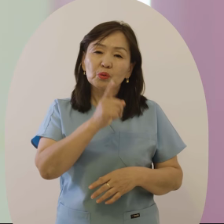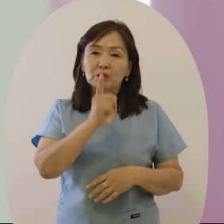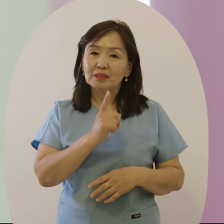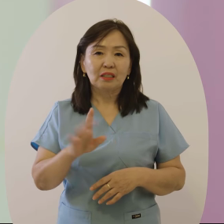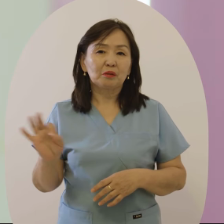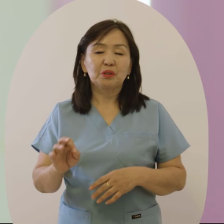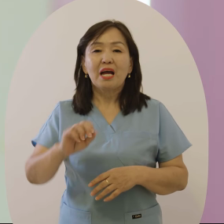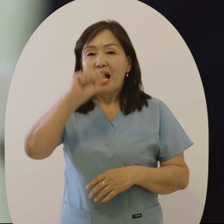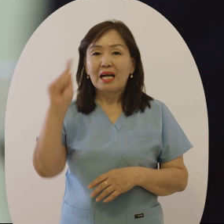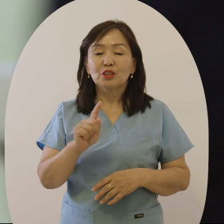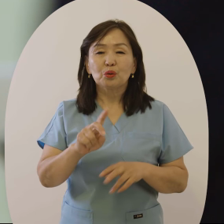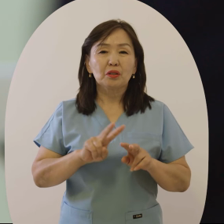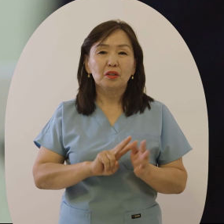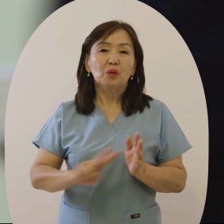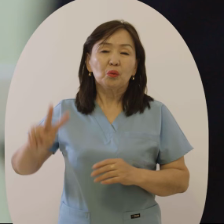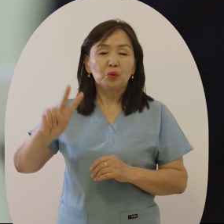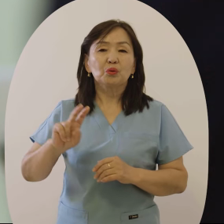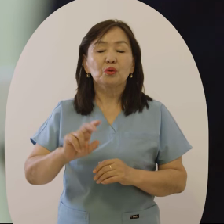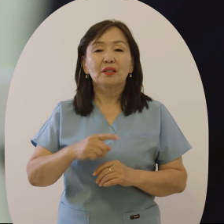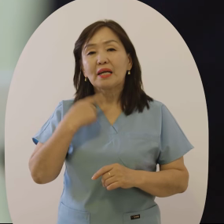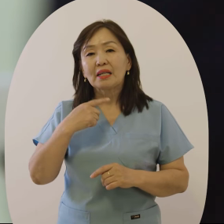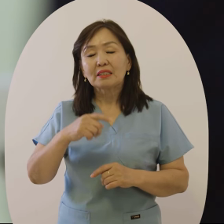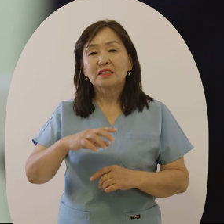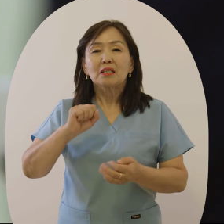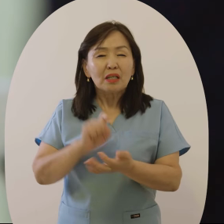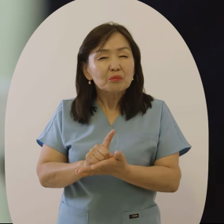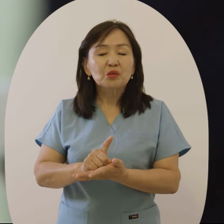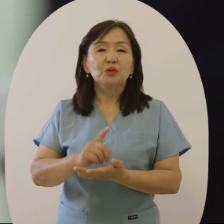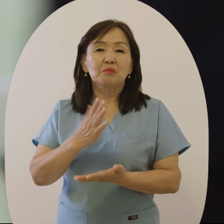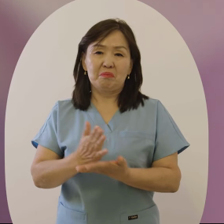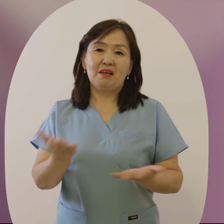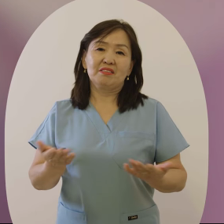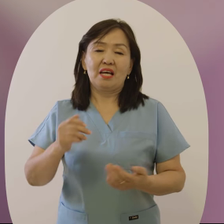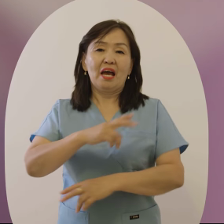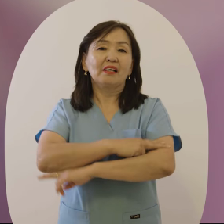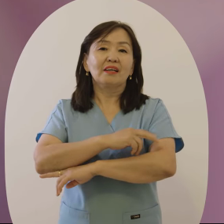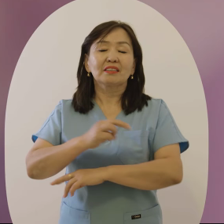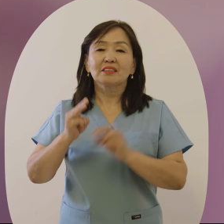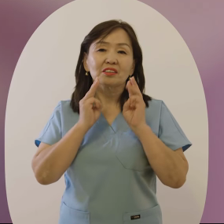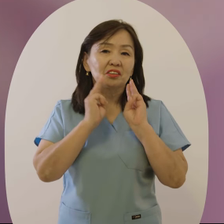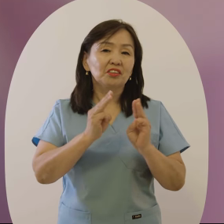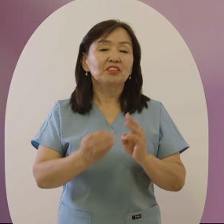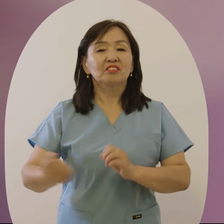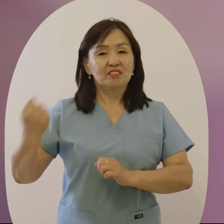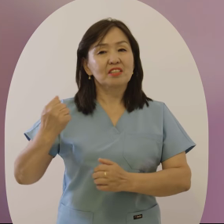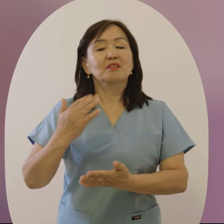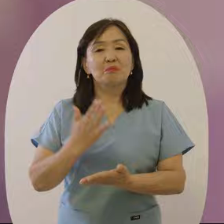буруутгаж загнах биш, асуудлын үр дагаврыг ойлгуулж ярилцсанд л хамгийн гол учир нь байсан юм. Ангиараач шийдэлд